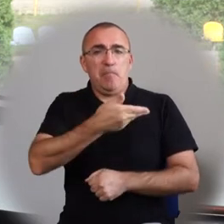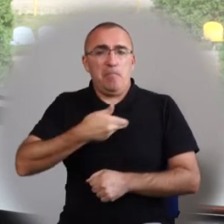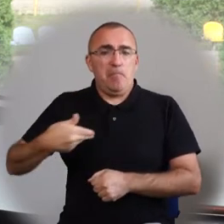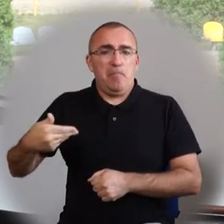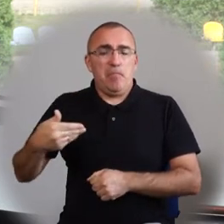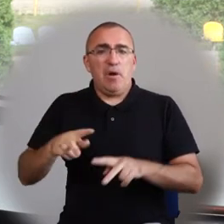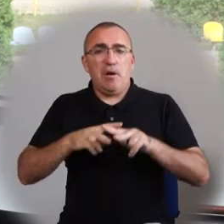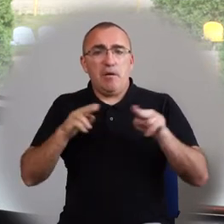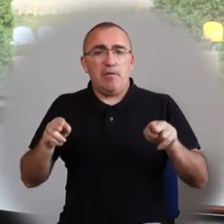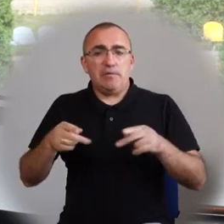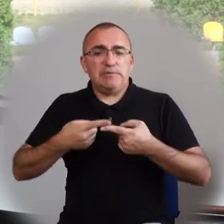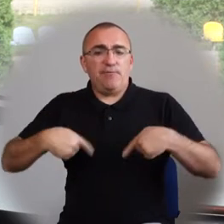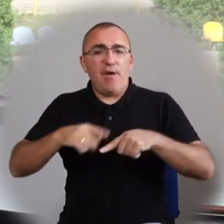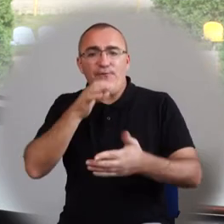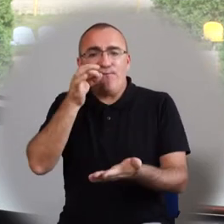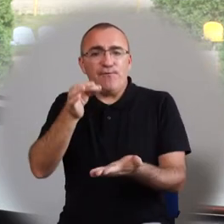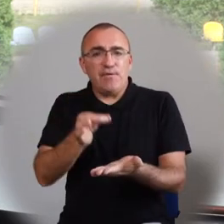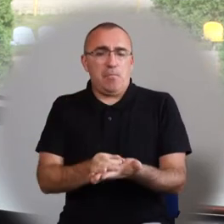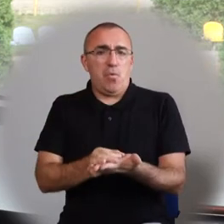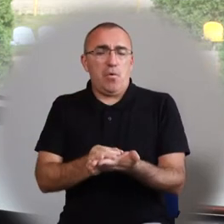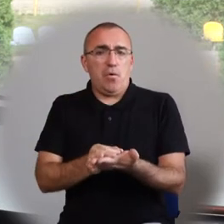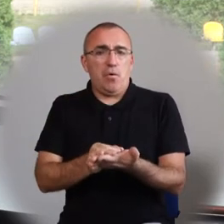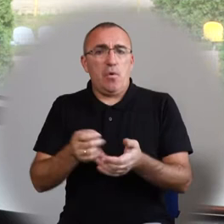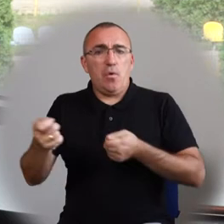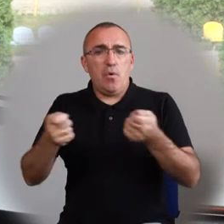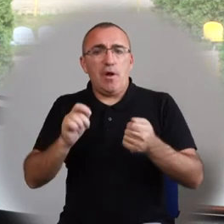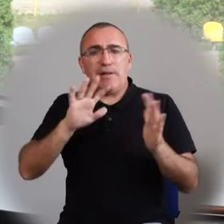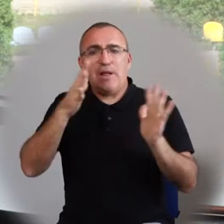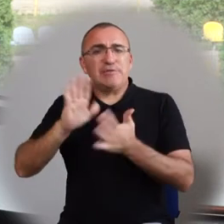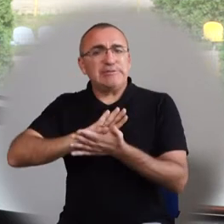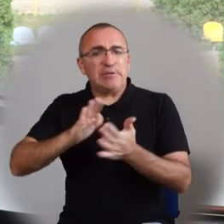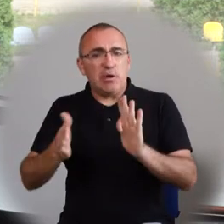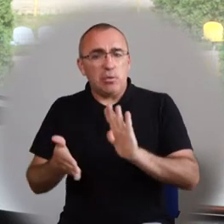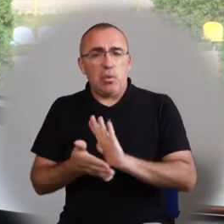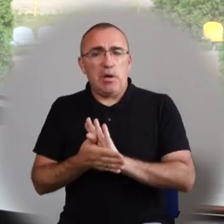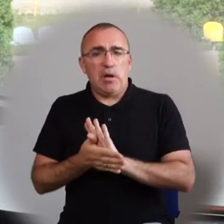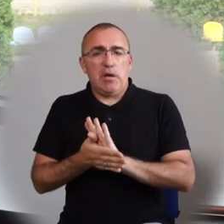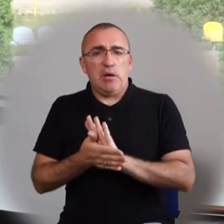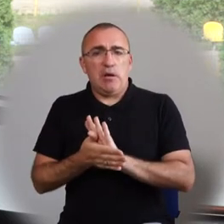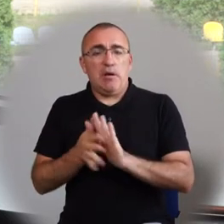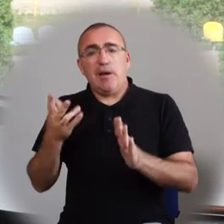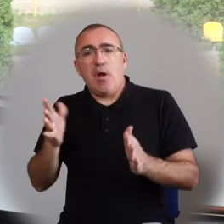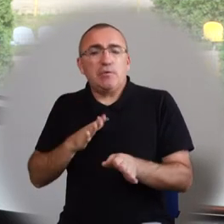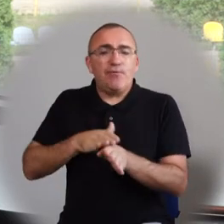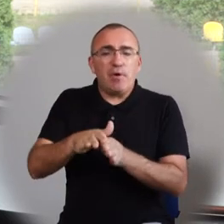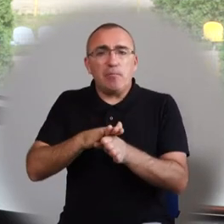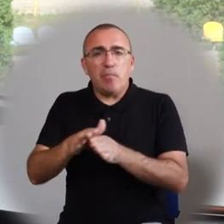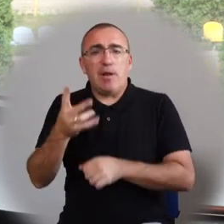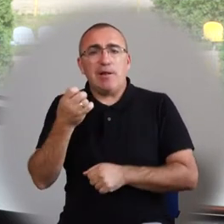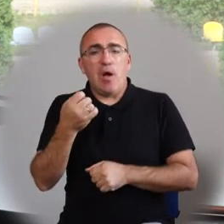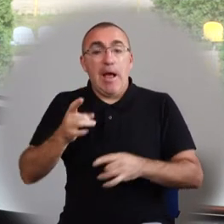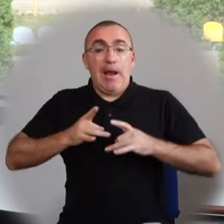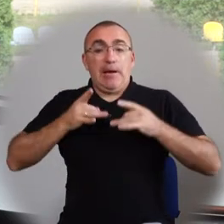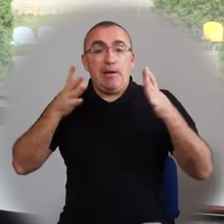Ми також в сфері відповідальності управління з надзвичайних ситуацій. І саме от якось відбувалося, що